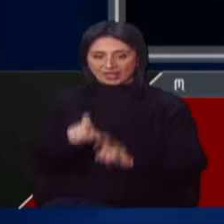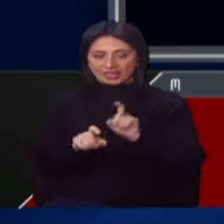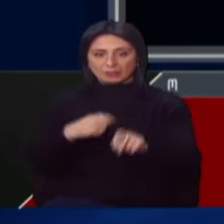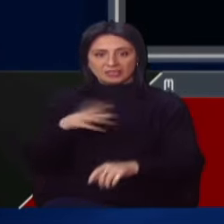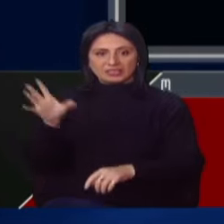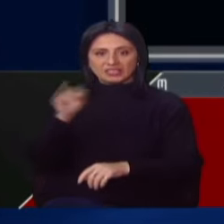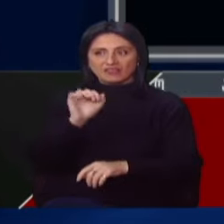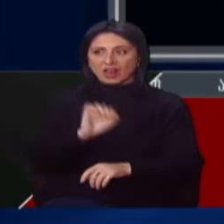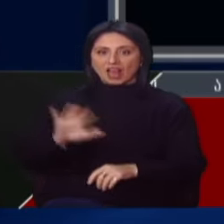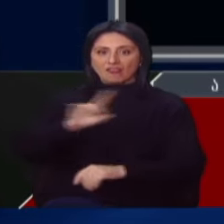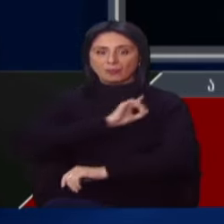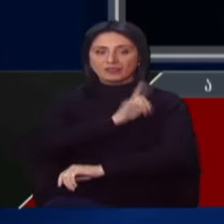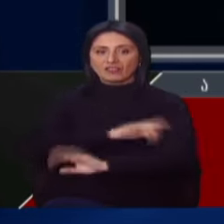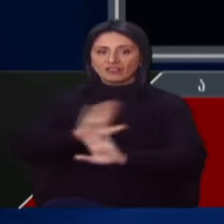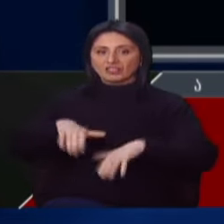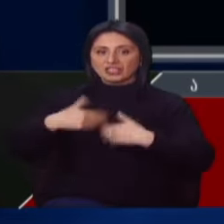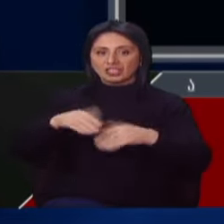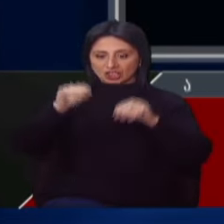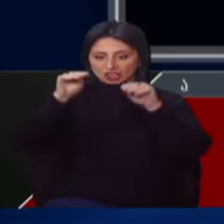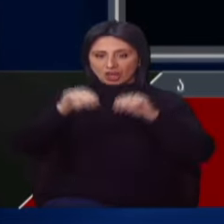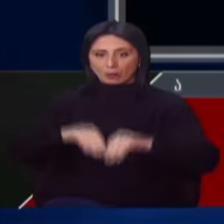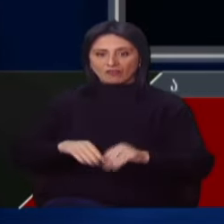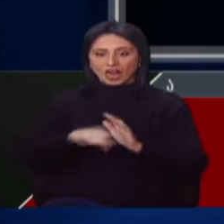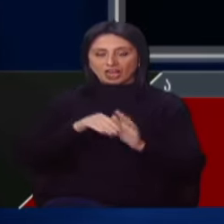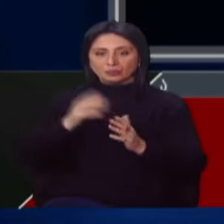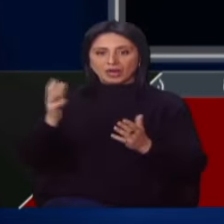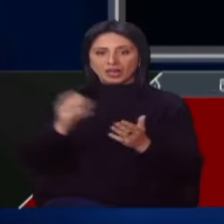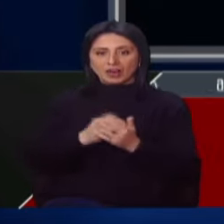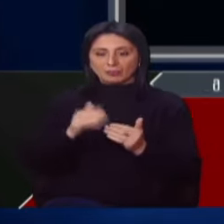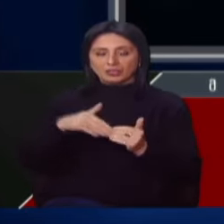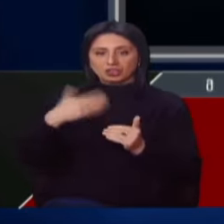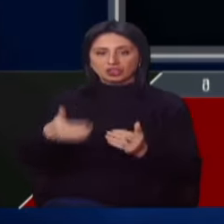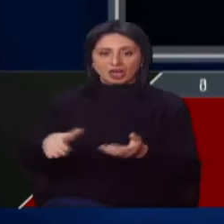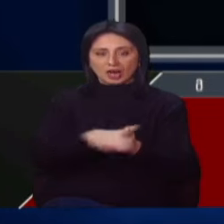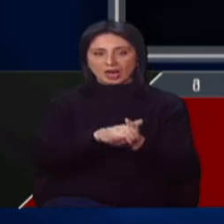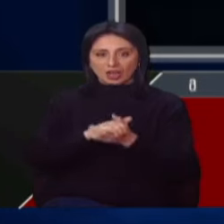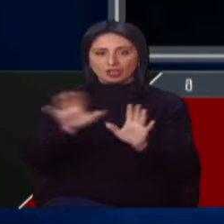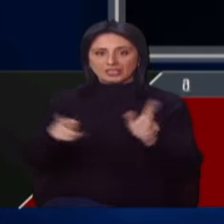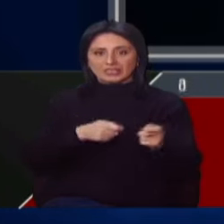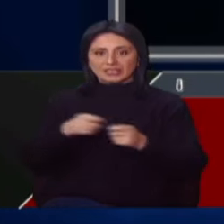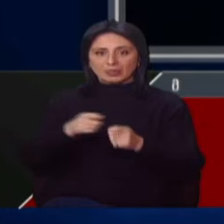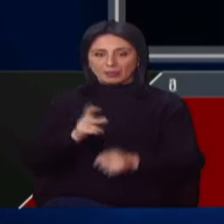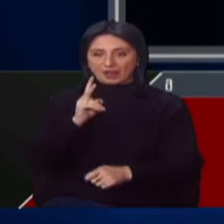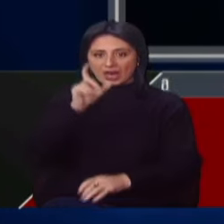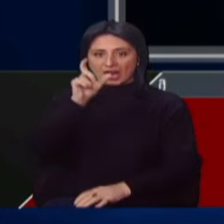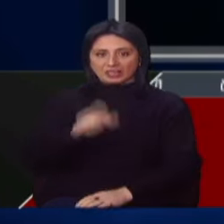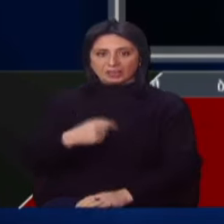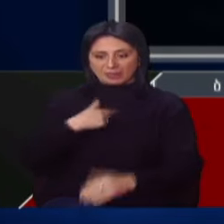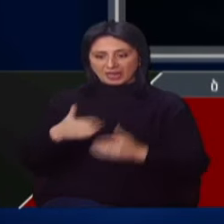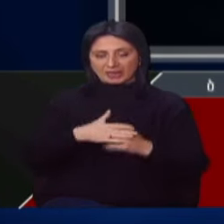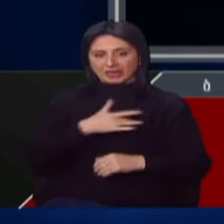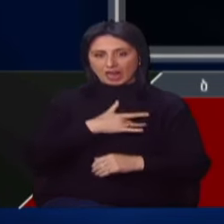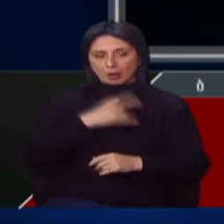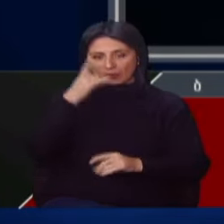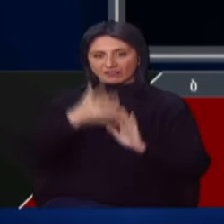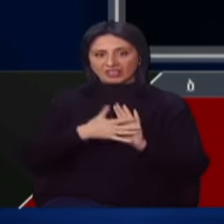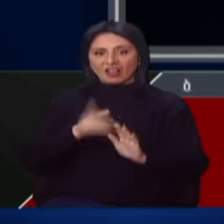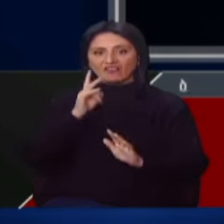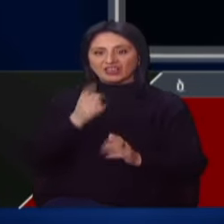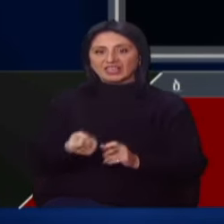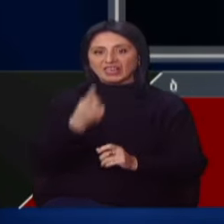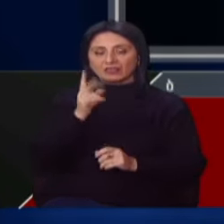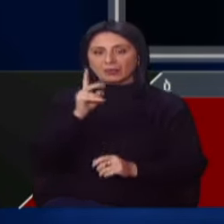ყველა დასავლურ ძალას ვთავაზობ ჩამოვყალიბდეთ არჩევნებში გამარჯვების შემდეგ ერთობლივ საპრეზიდენტო კანდიდატზე. Მე დაახლოებით ვხვდები თუ ვინ